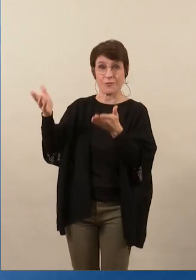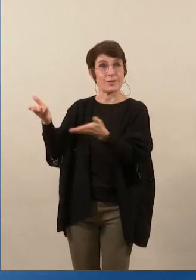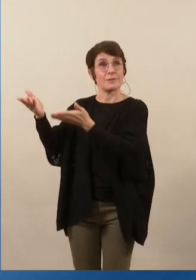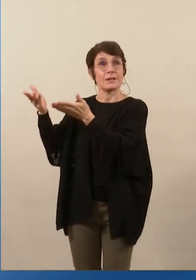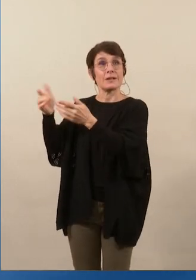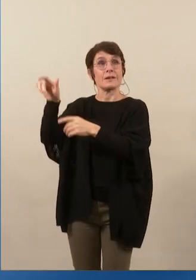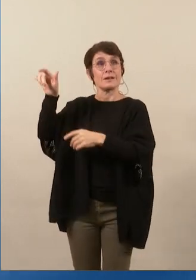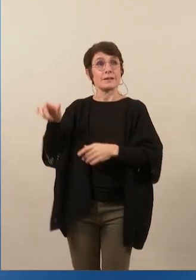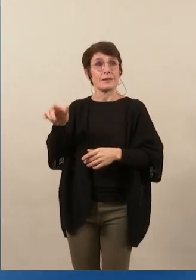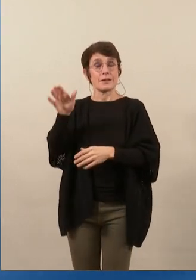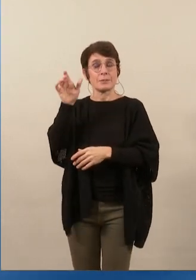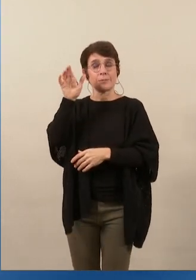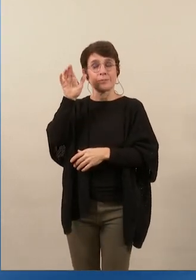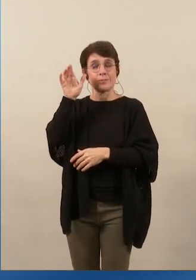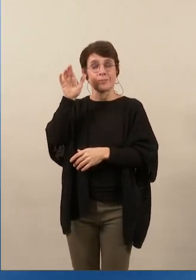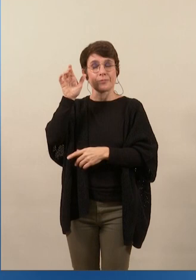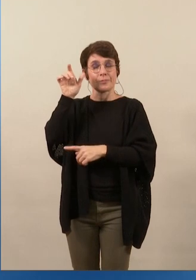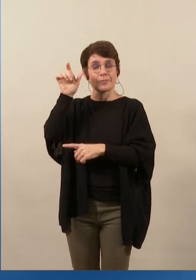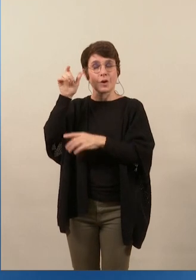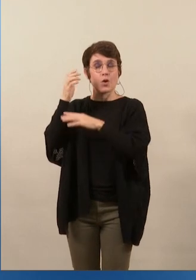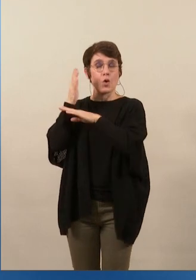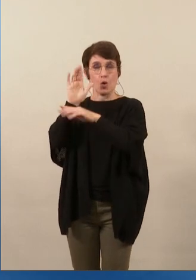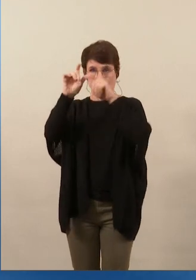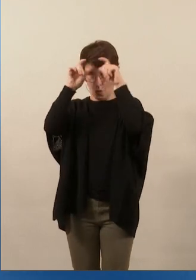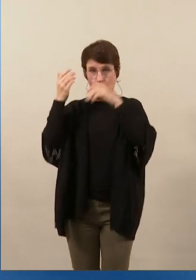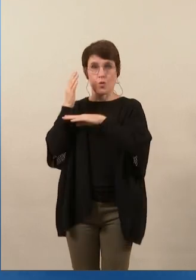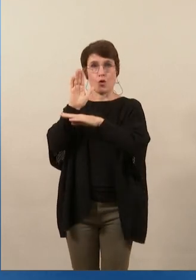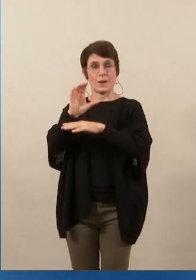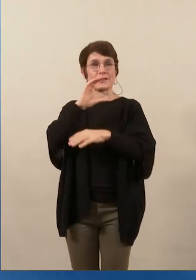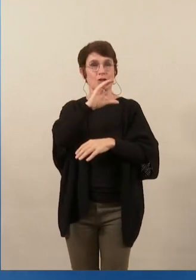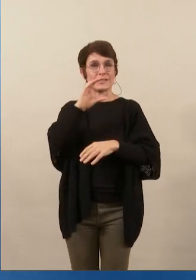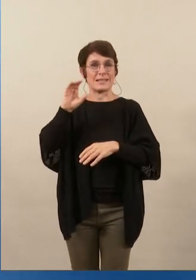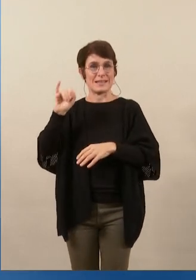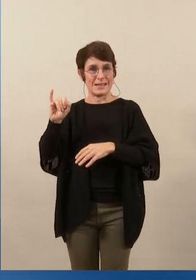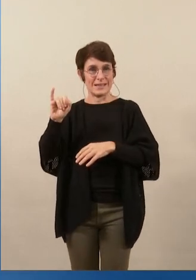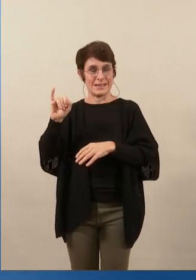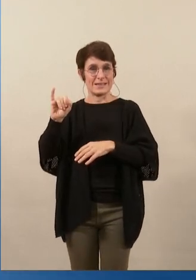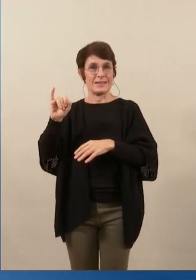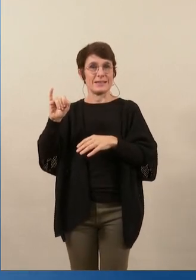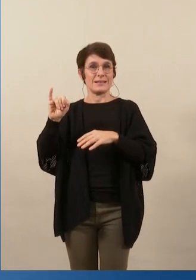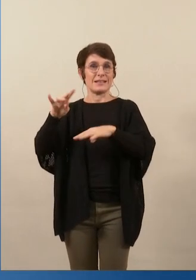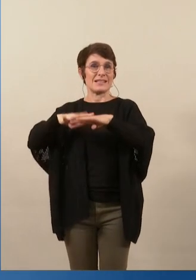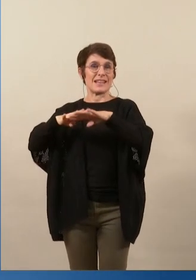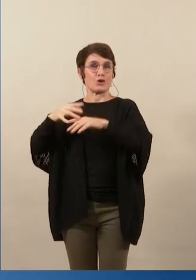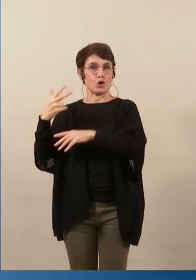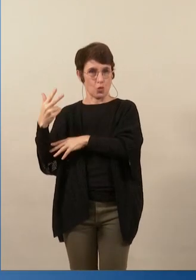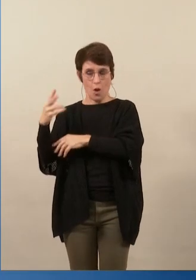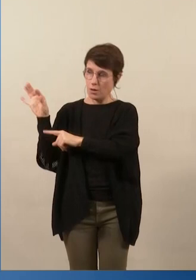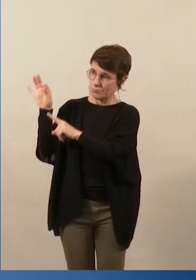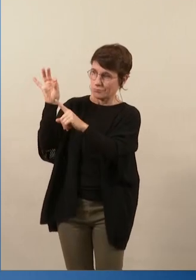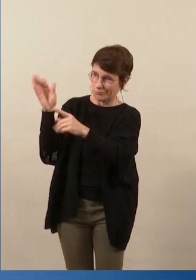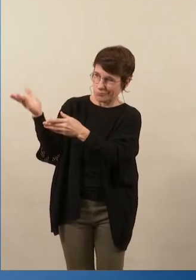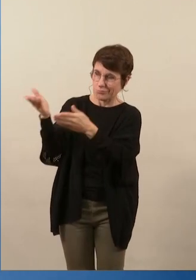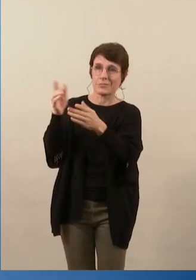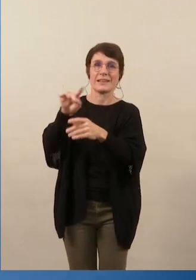représentante du conseil indépendant conseil citoyens indépendant du secteur 3 venu nous poser une